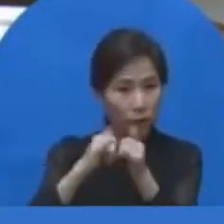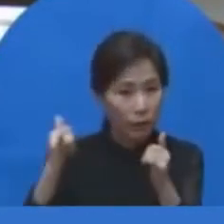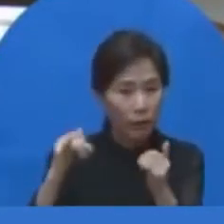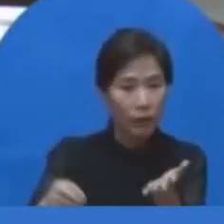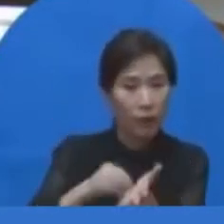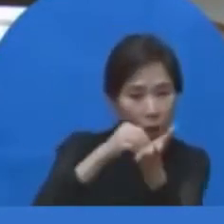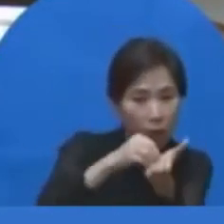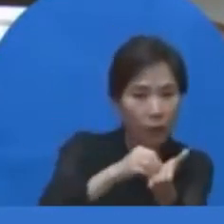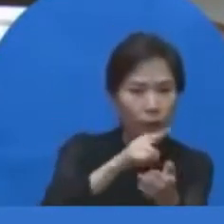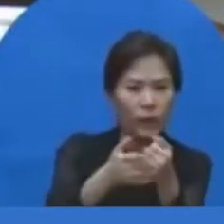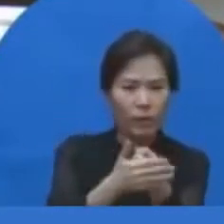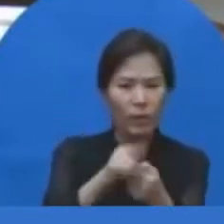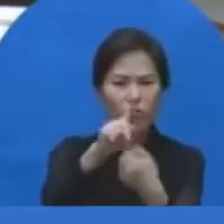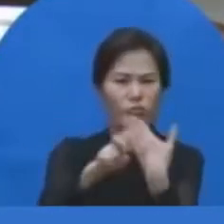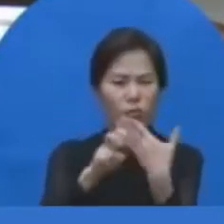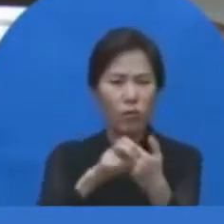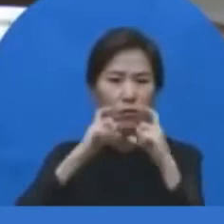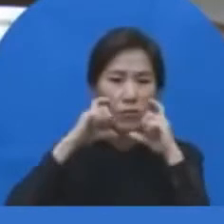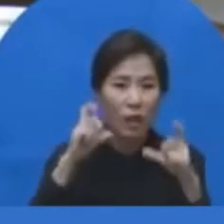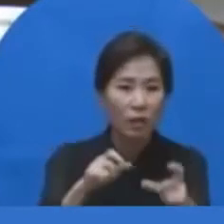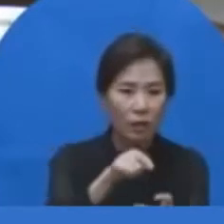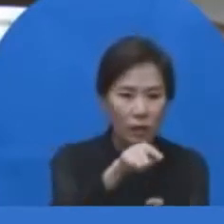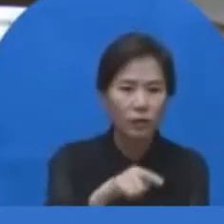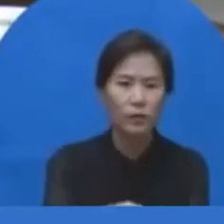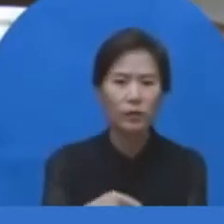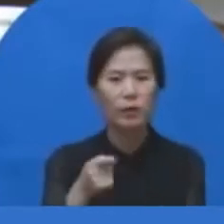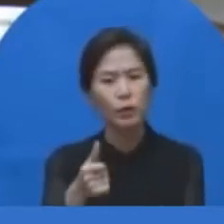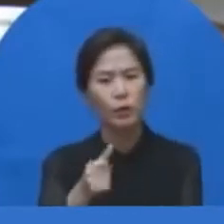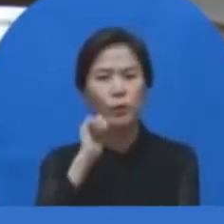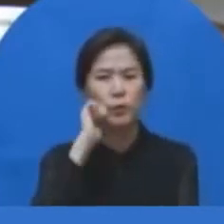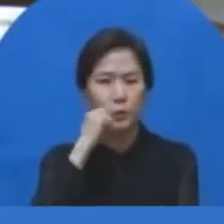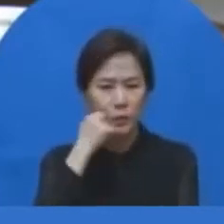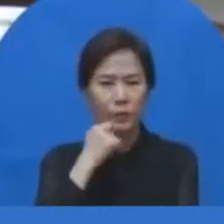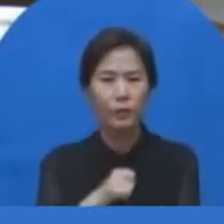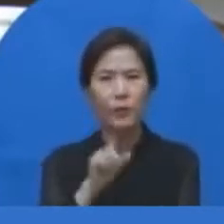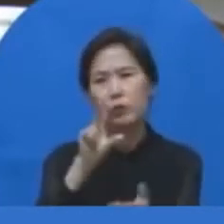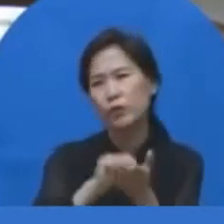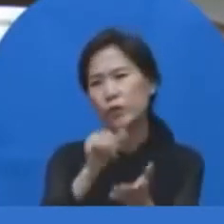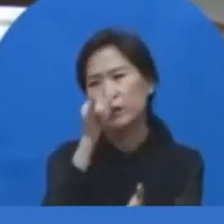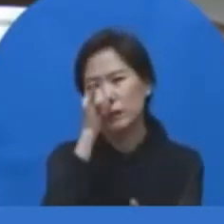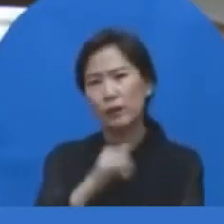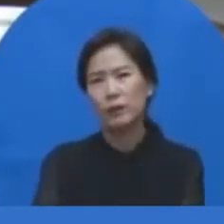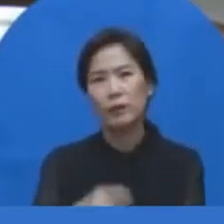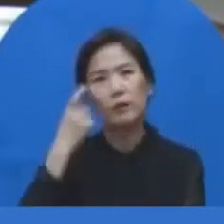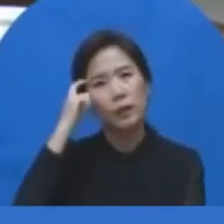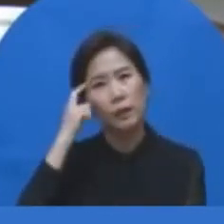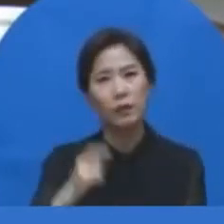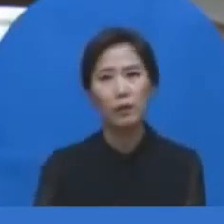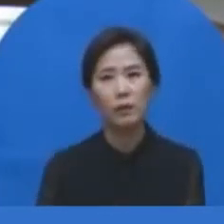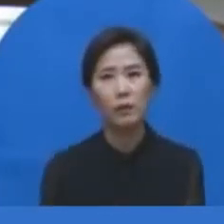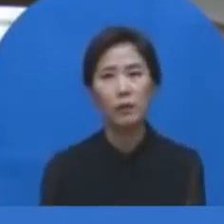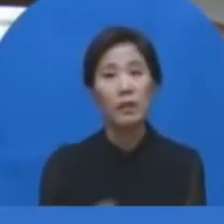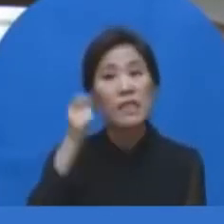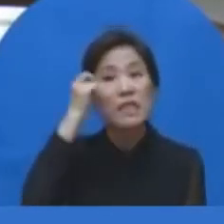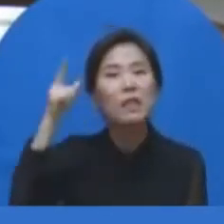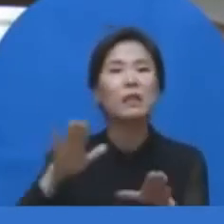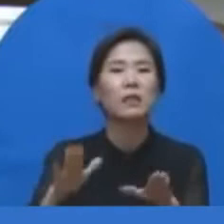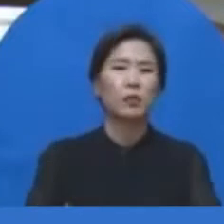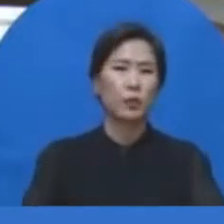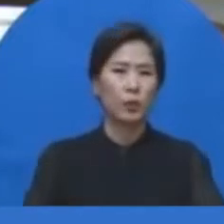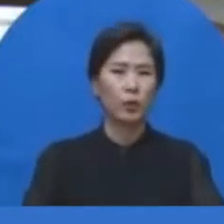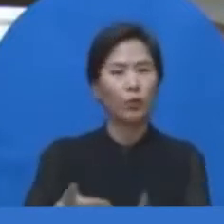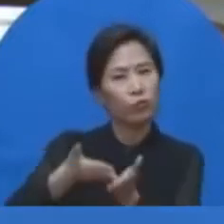많이 있다라고 제가 썼습니다. 이번 사건에서도 그러한 현명한 지혜가 발휘되기를